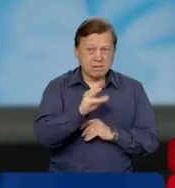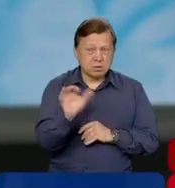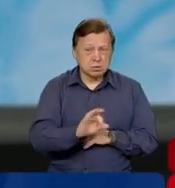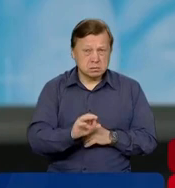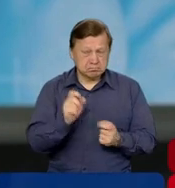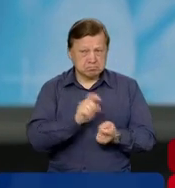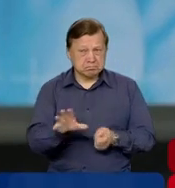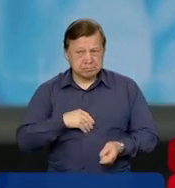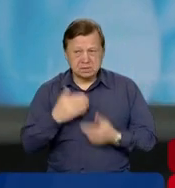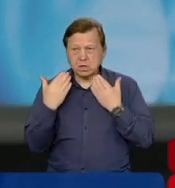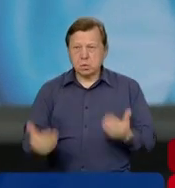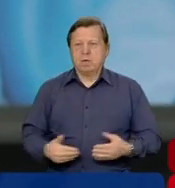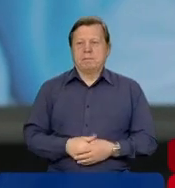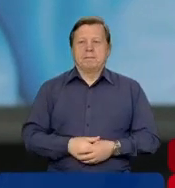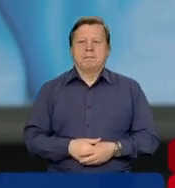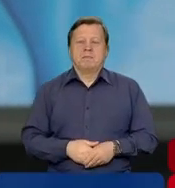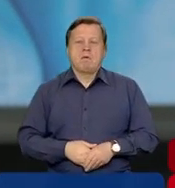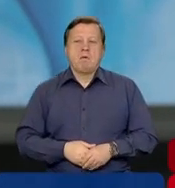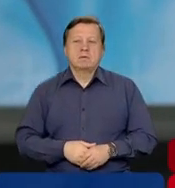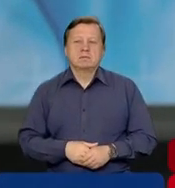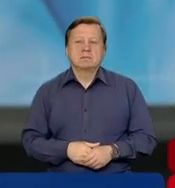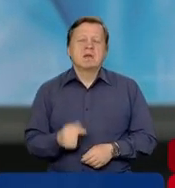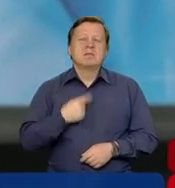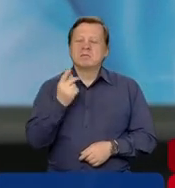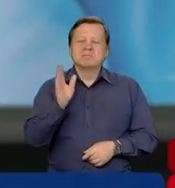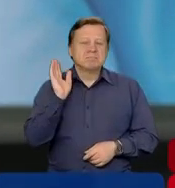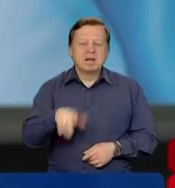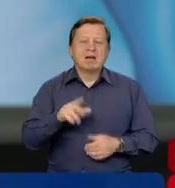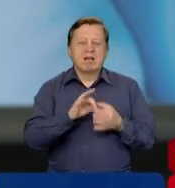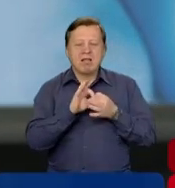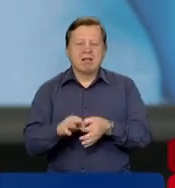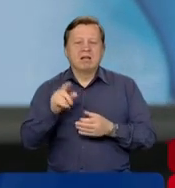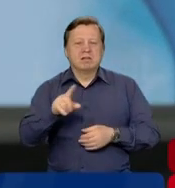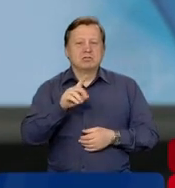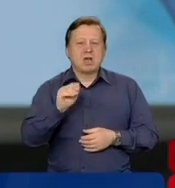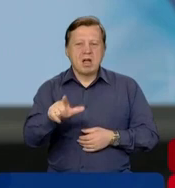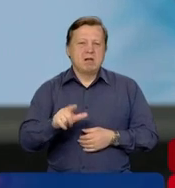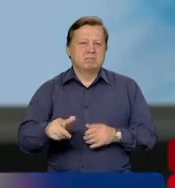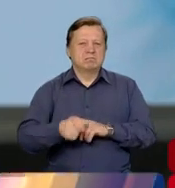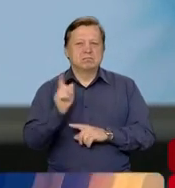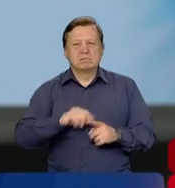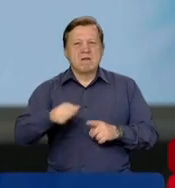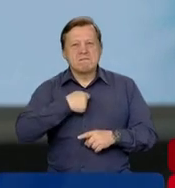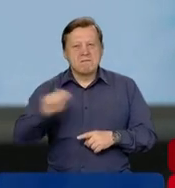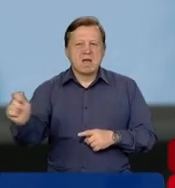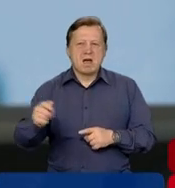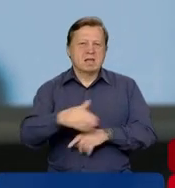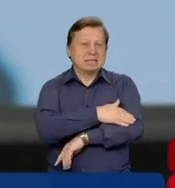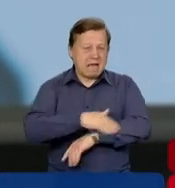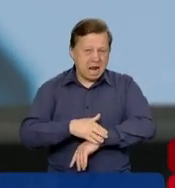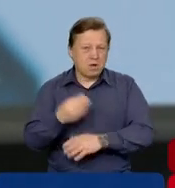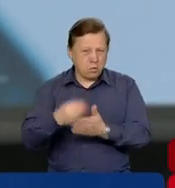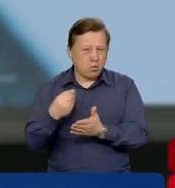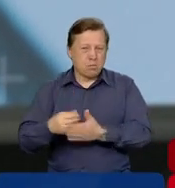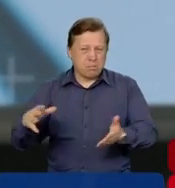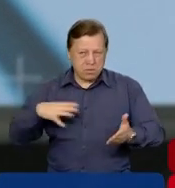Dziękuję. No to troszeczkę jak gdyby taka zaszłość. Większość tych żeli, które kupowaliśmy przy na przykład wyjazdach zagranicznych, no